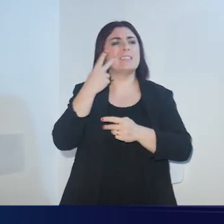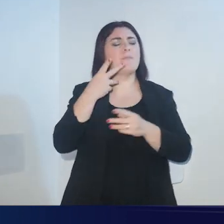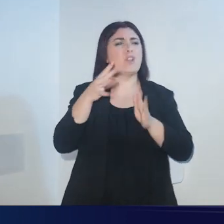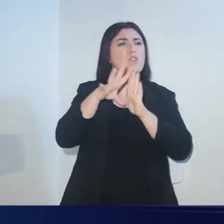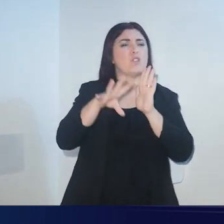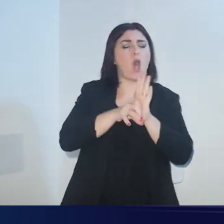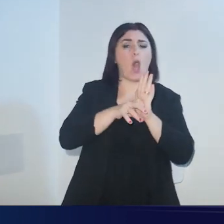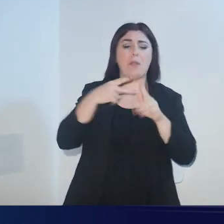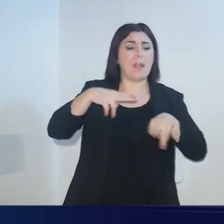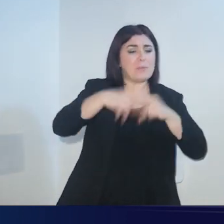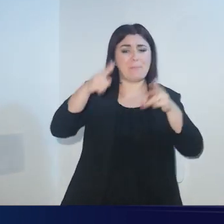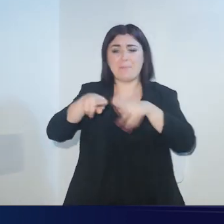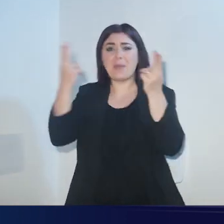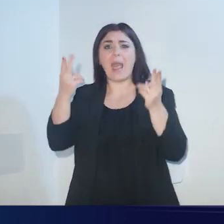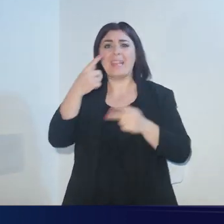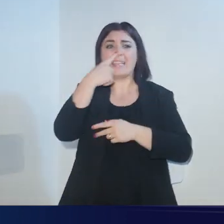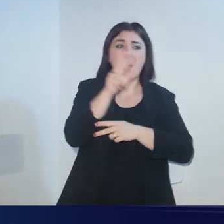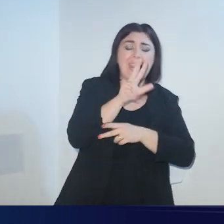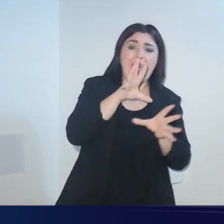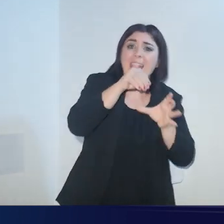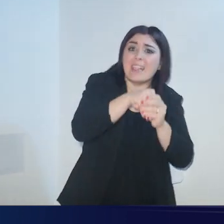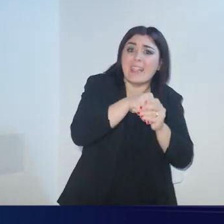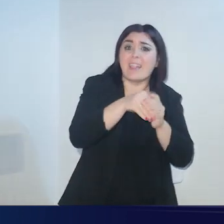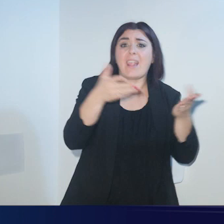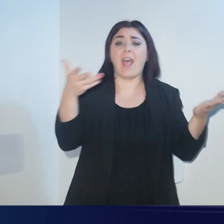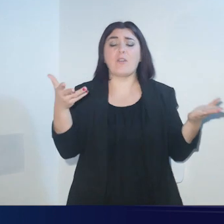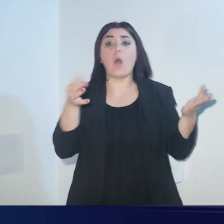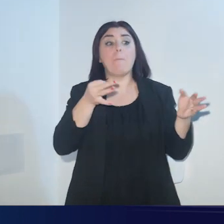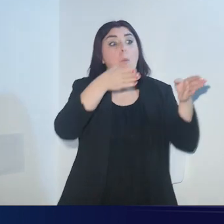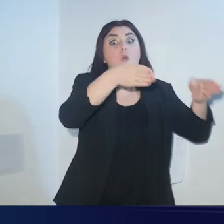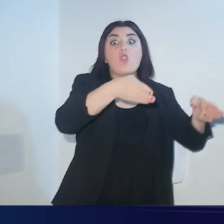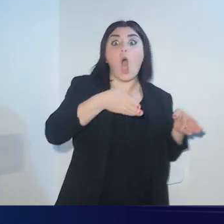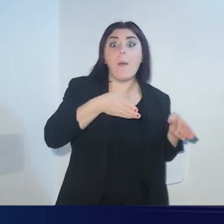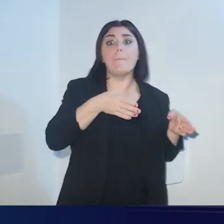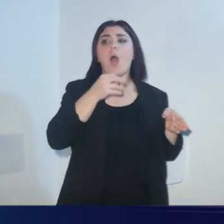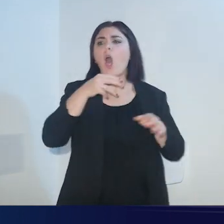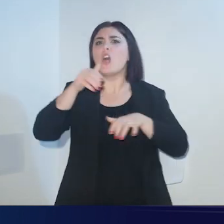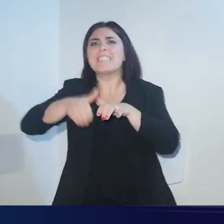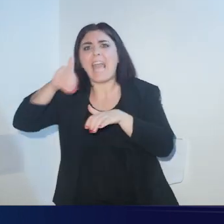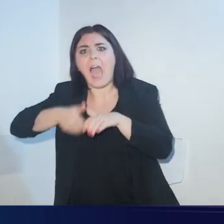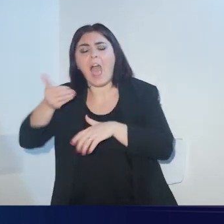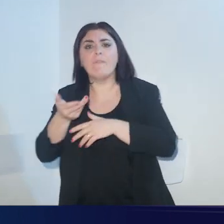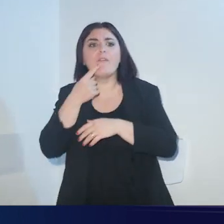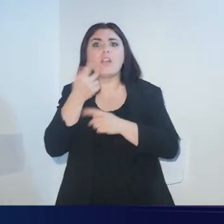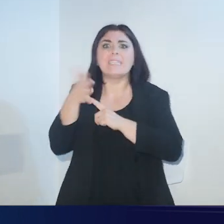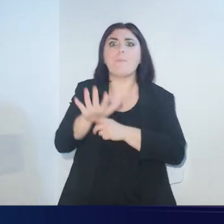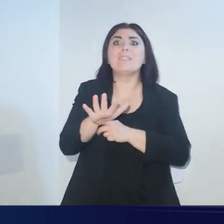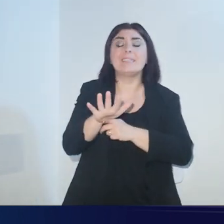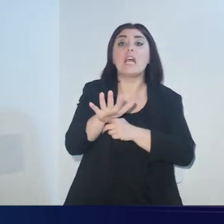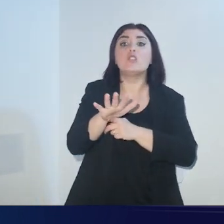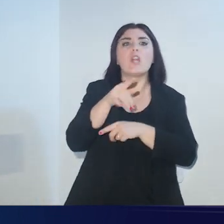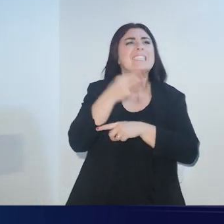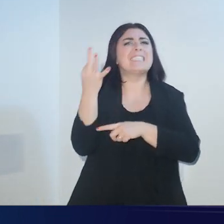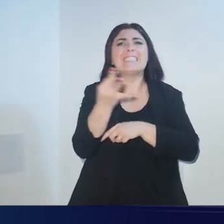di reperti lignei all'interno di tombe, di scavi, quindi la dimostrazione che